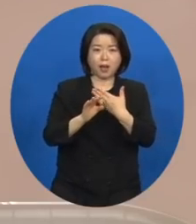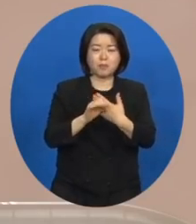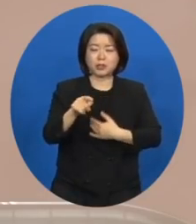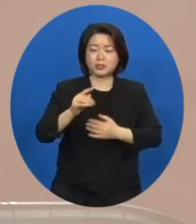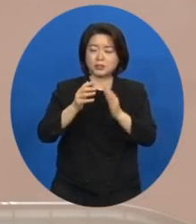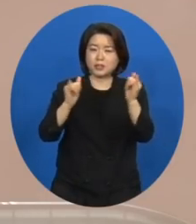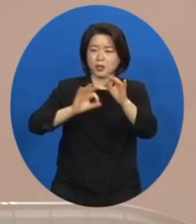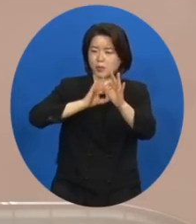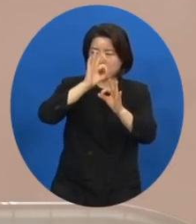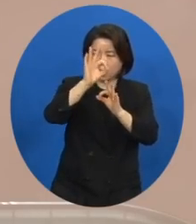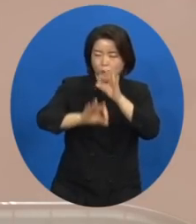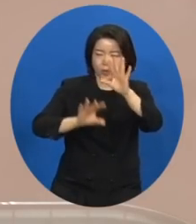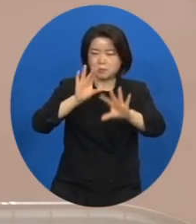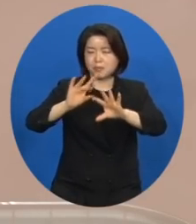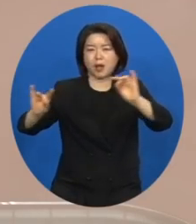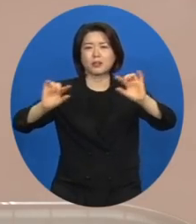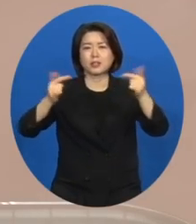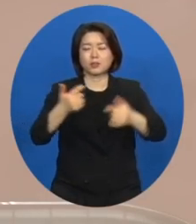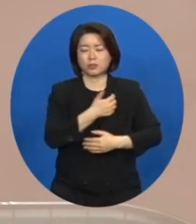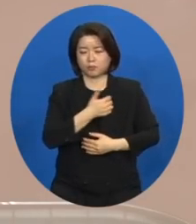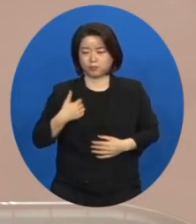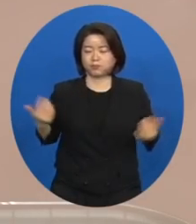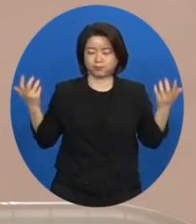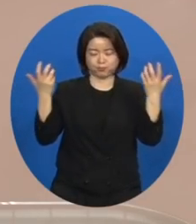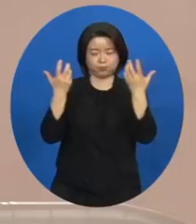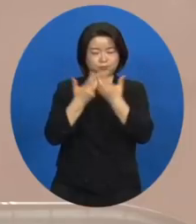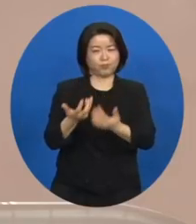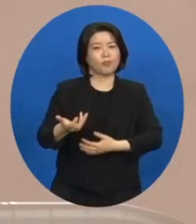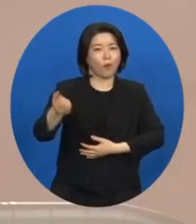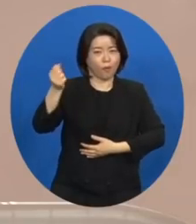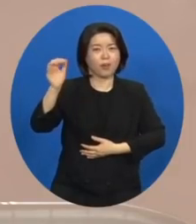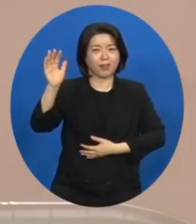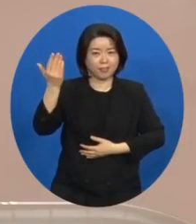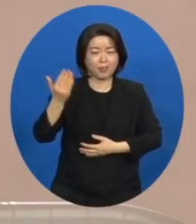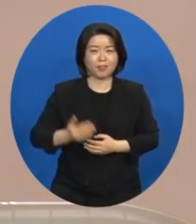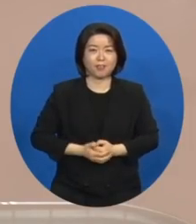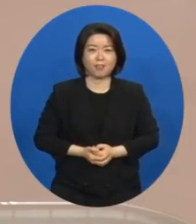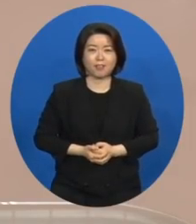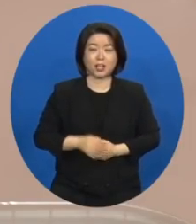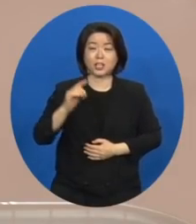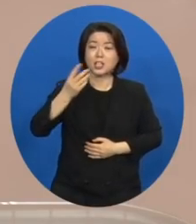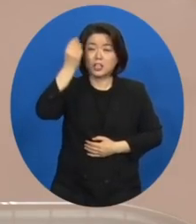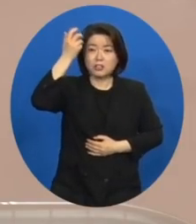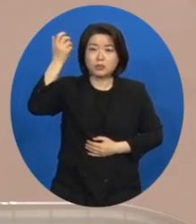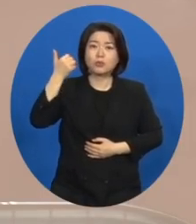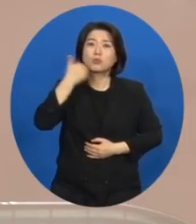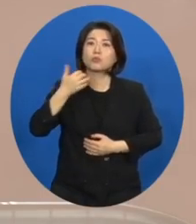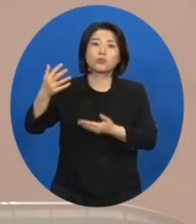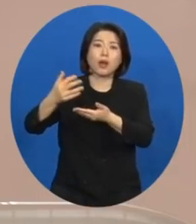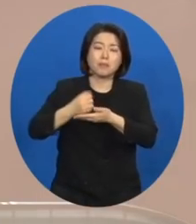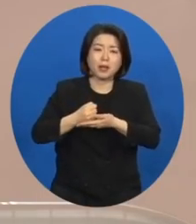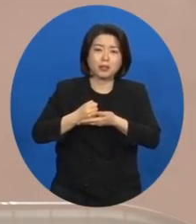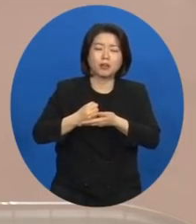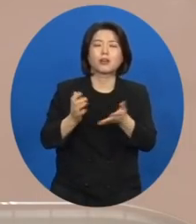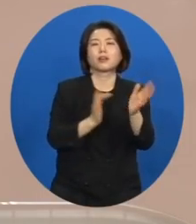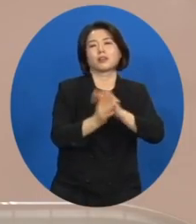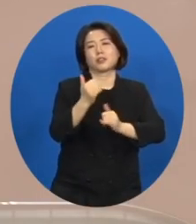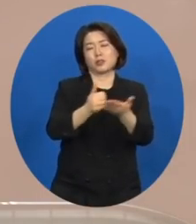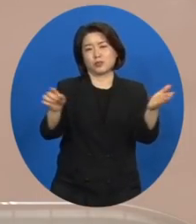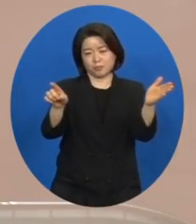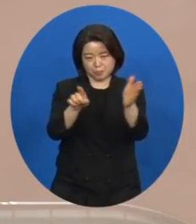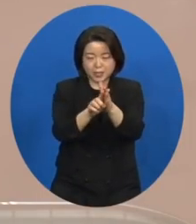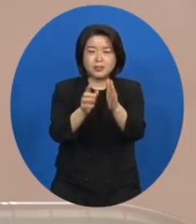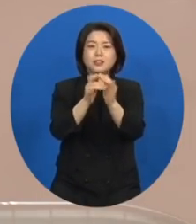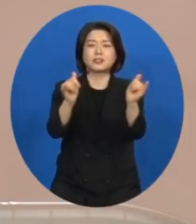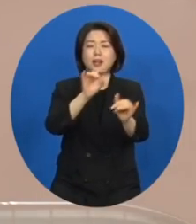마르지 아니하고 충만함을 얻게 될 것이다 라는 거죠 이 성령은 누가 받는다고 있습니까 예수를 믿는 사람마다